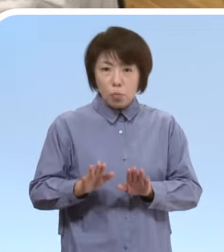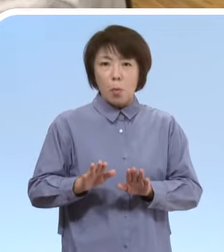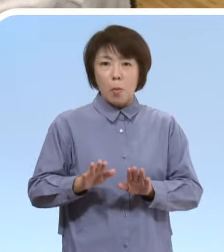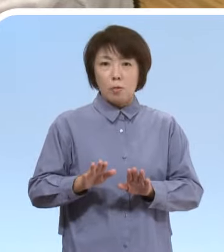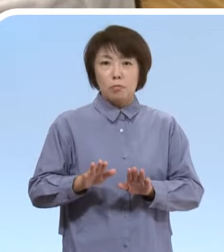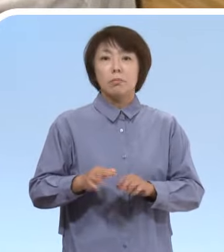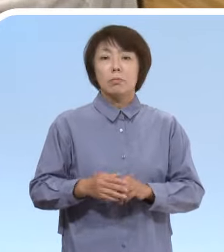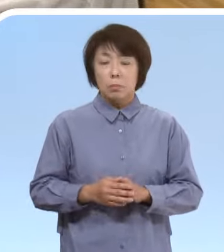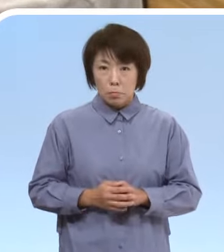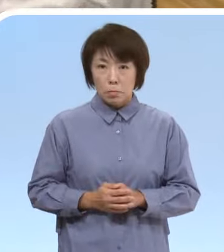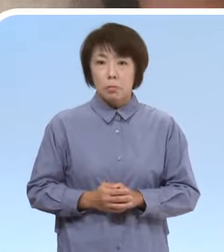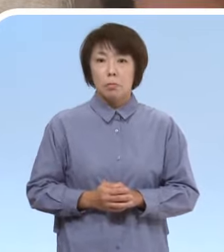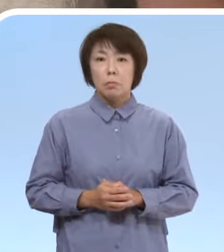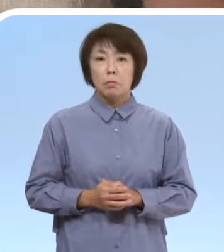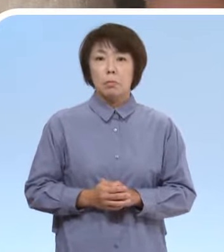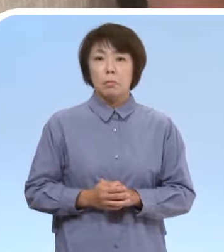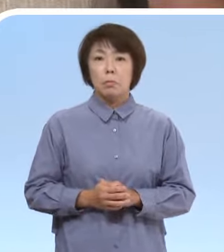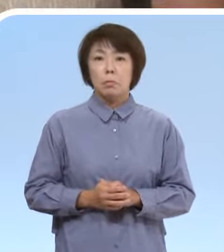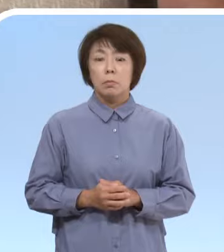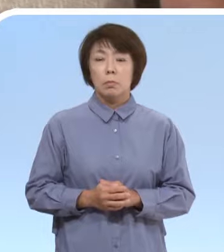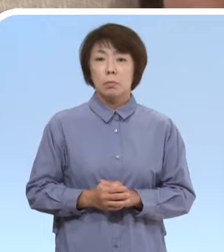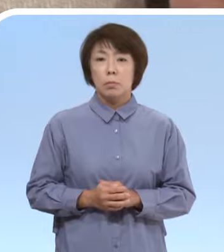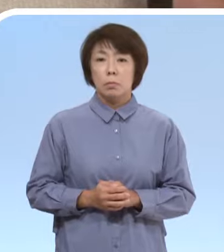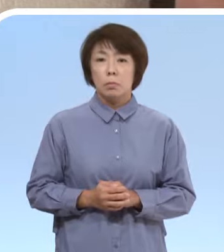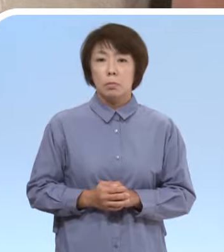はい、ストップ、離す、はい